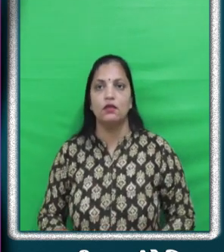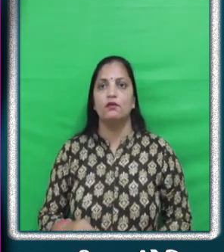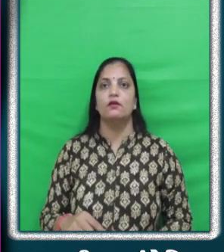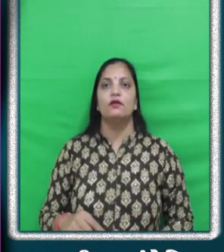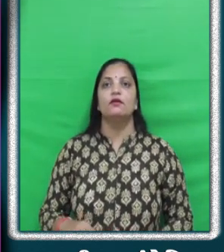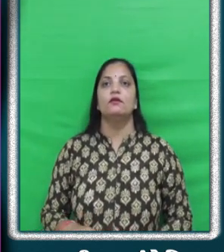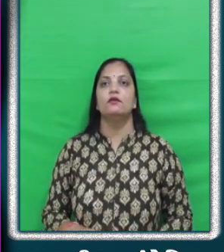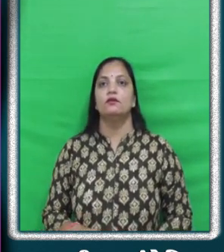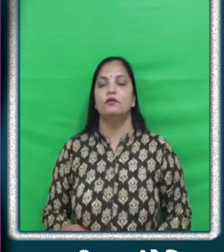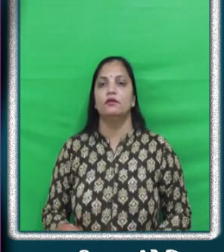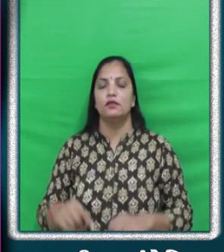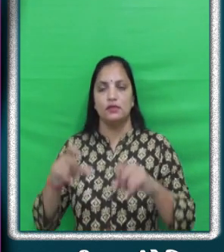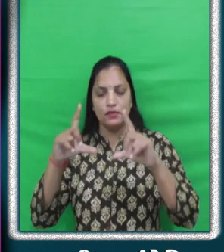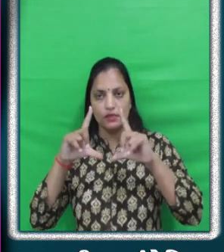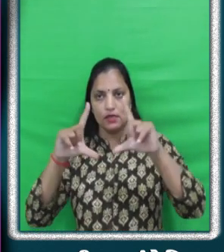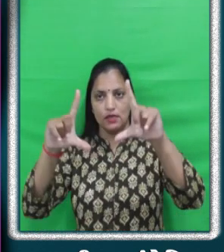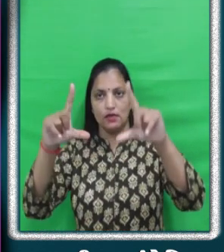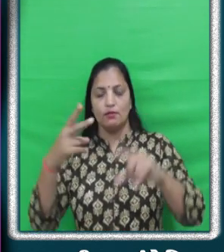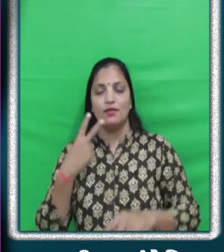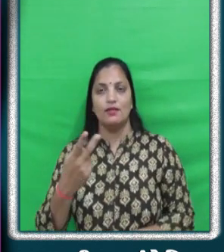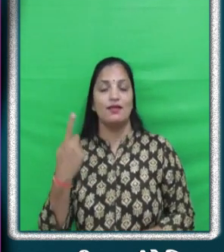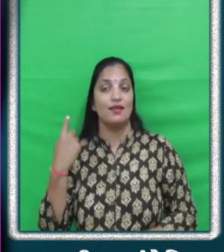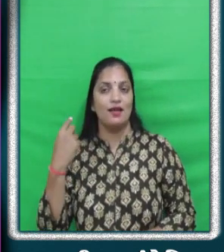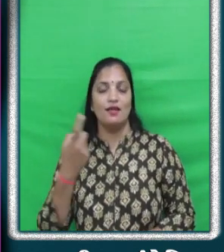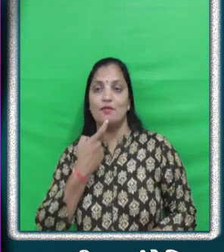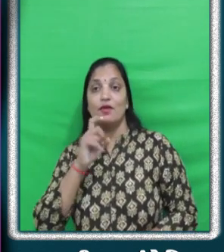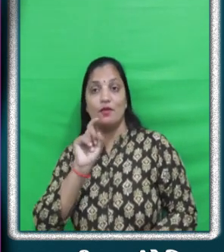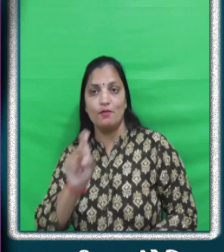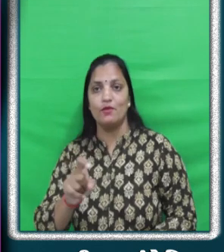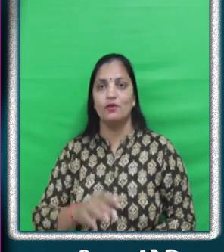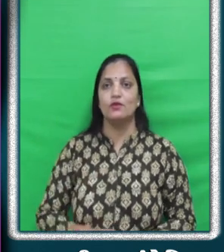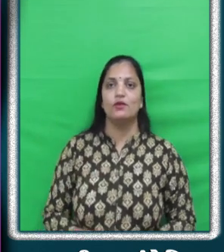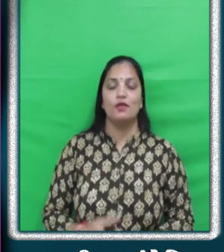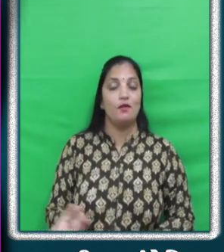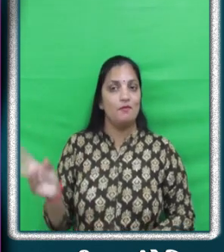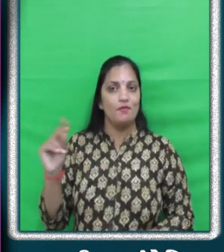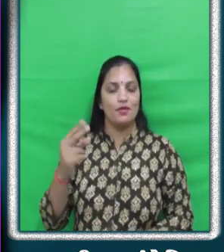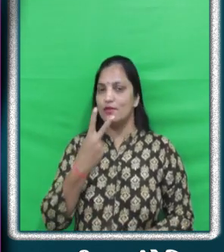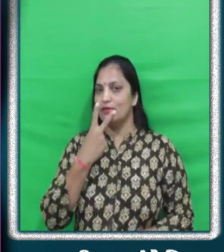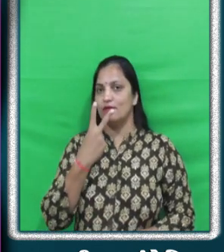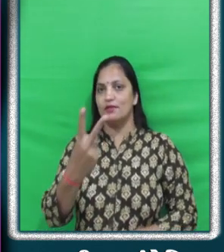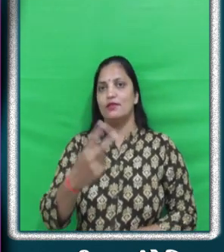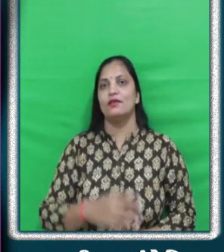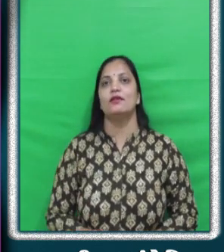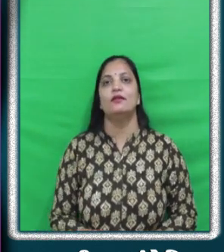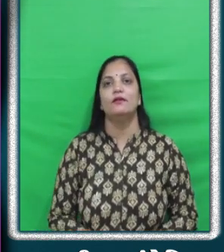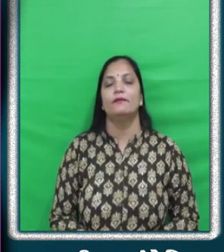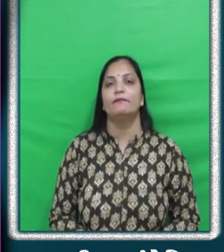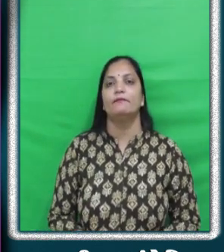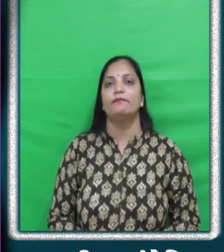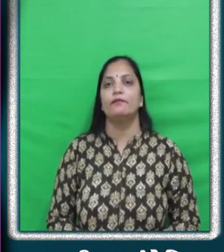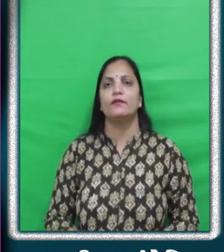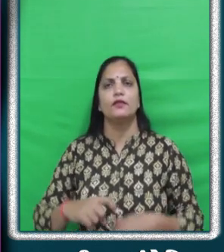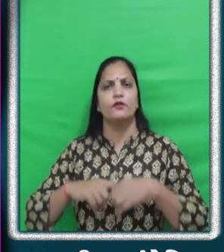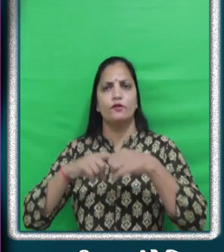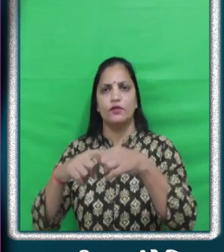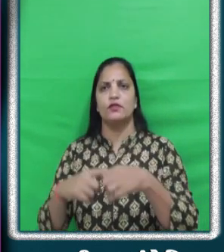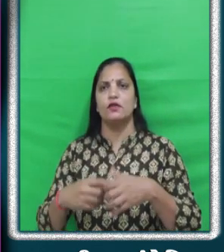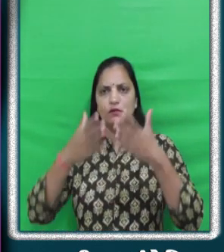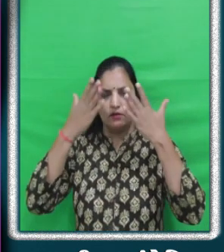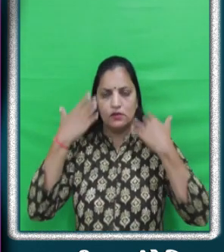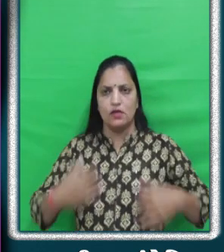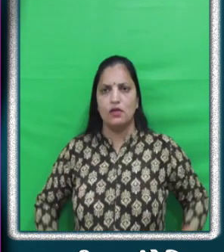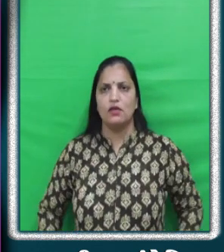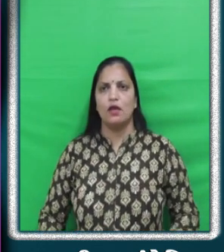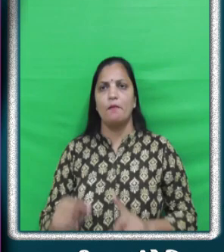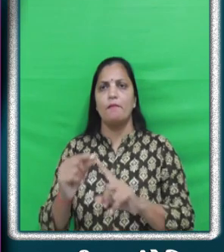કયો ક્વેશ્ચન છે સ્ક્રીન પર તમને દેખાય છે, કાલે મેં પૂછ્યો હતો, એનું આપણે ફરીથી રિવાઇન્ડ કરી લઈએ. આન્સર આપો મને કે શરીરના કોઈ ભાગ